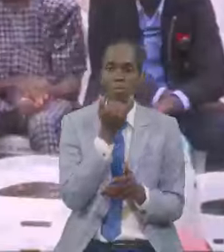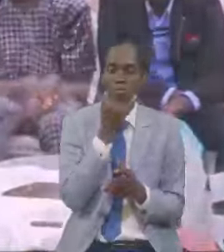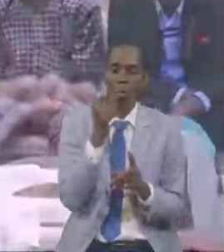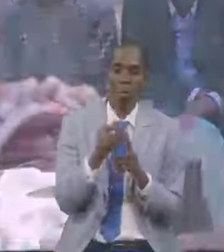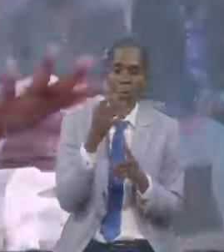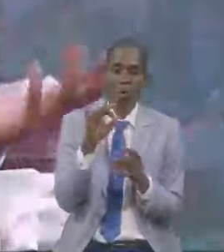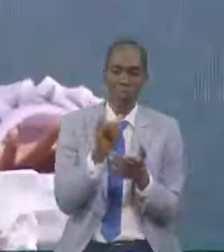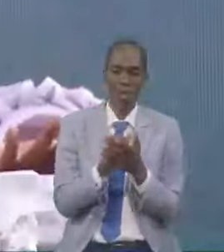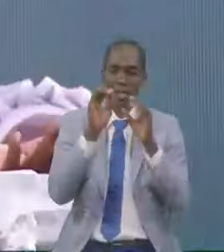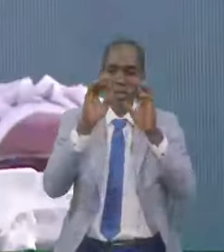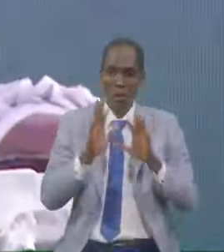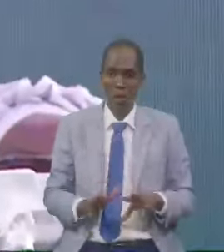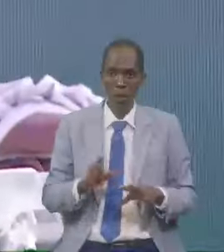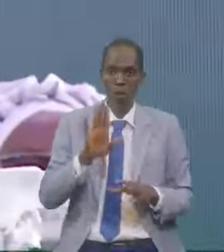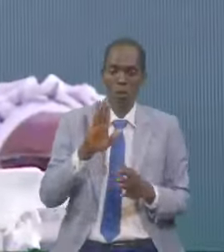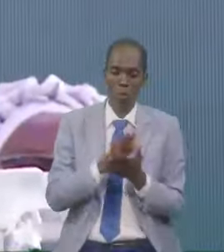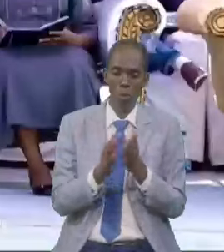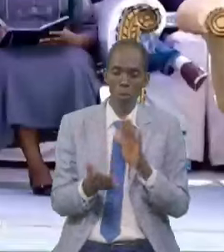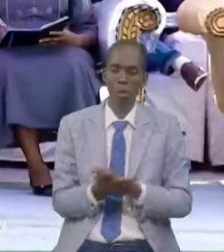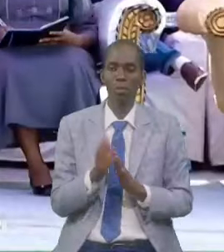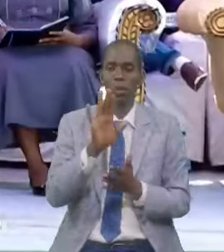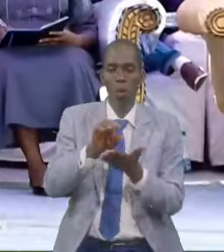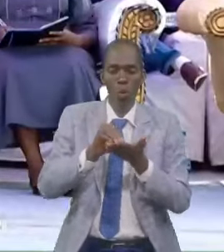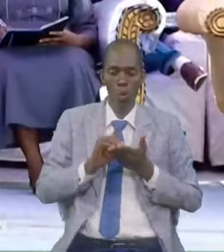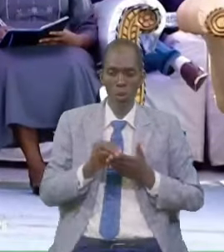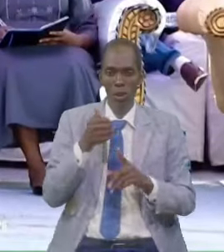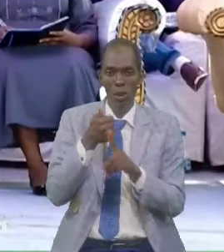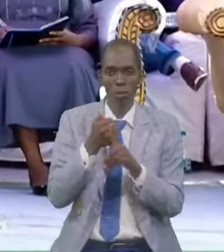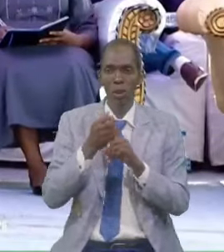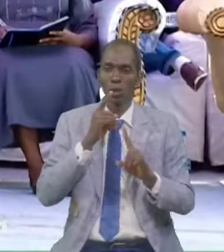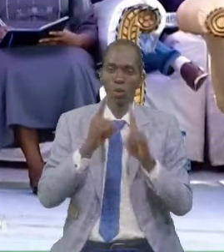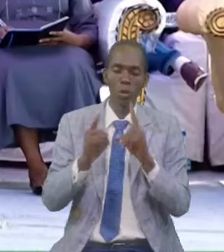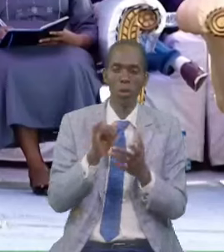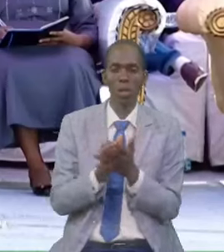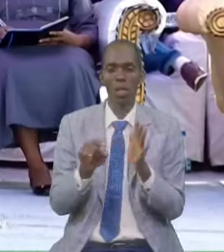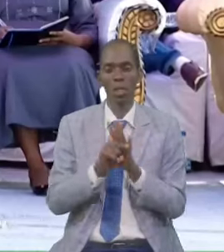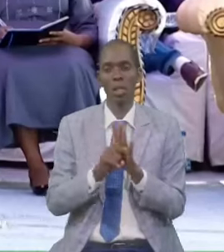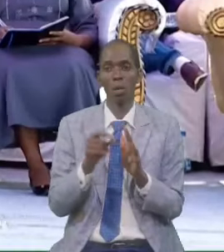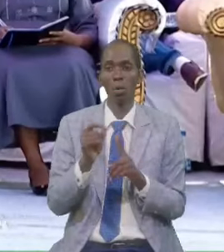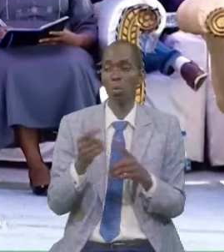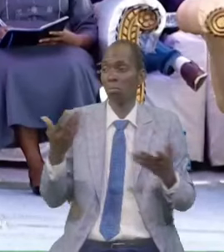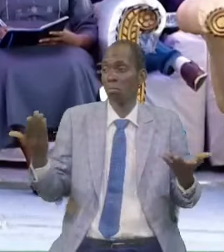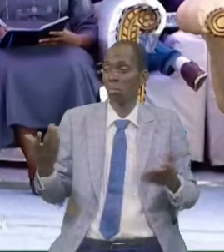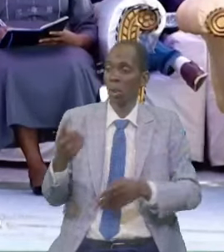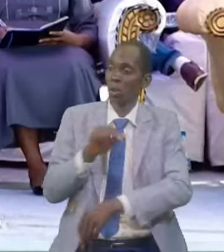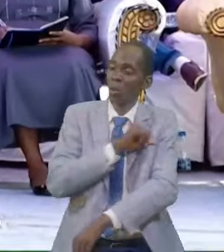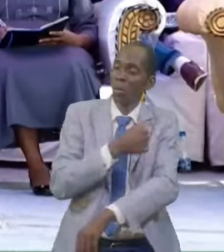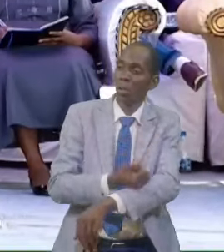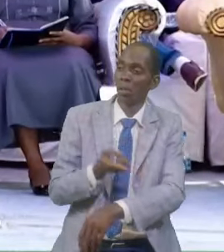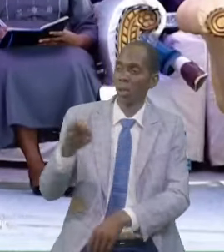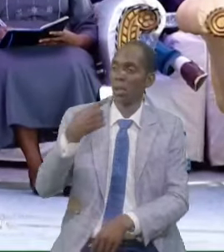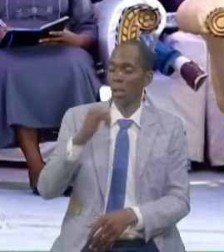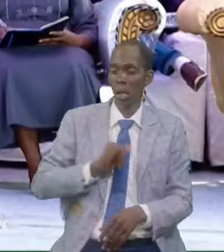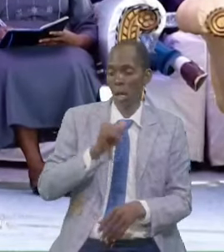make it your own self-talk. And you say it to yourself, authority says I amount to nothing. I accept